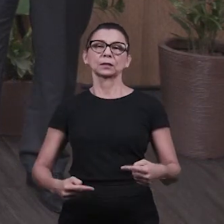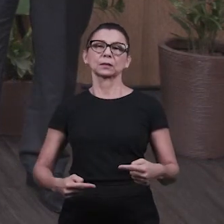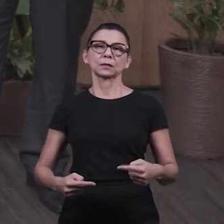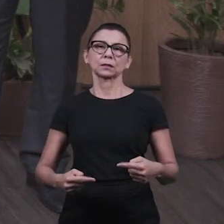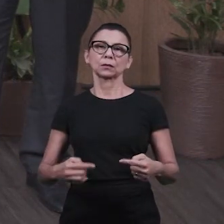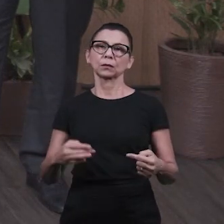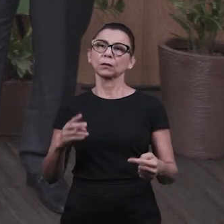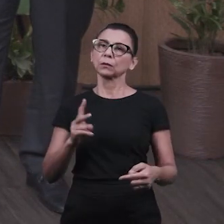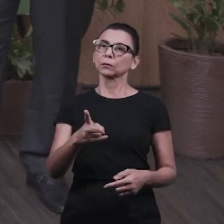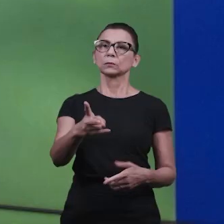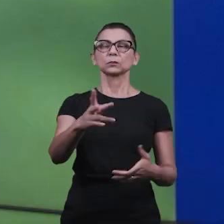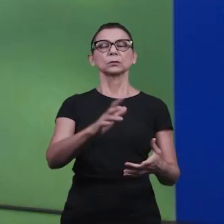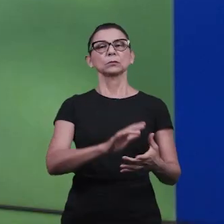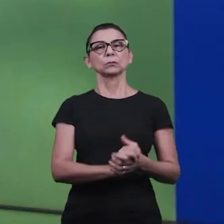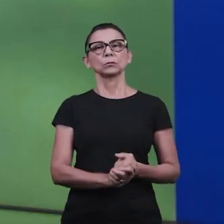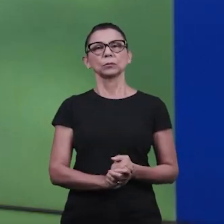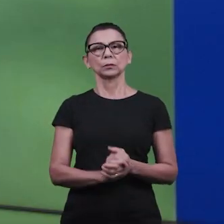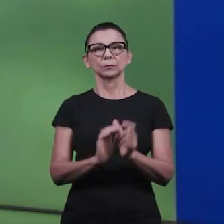d'apostasie.